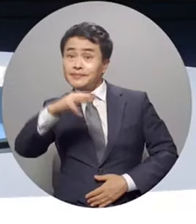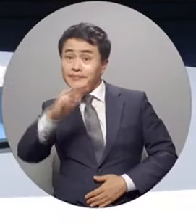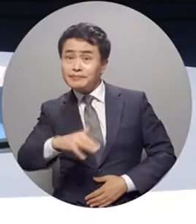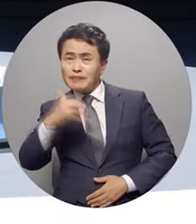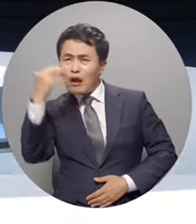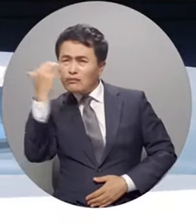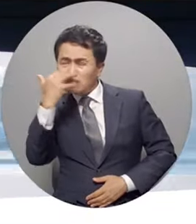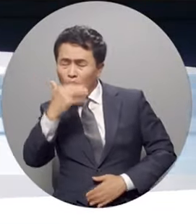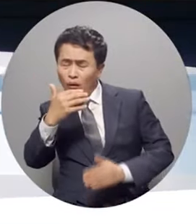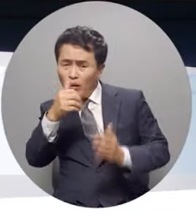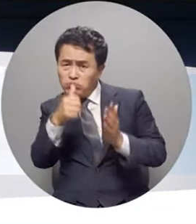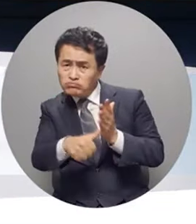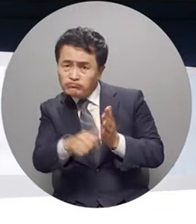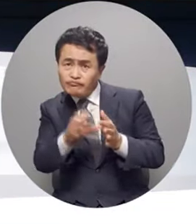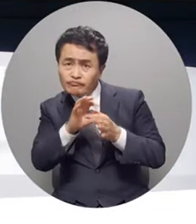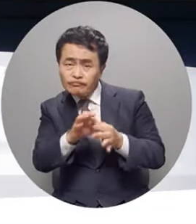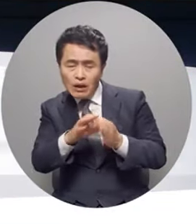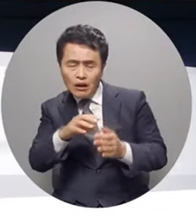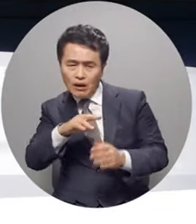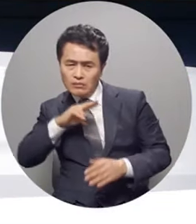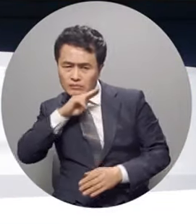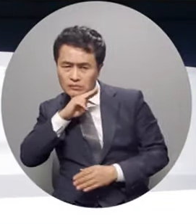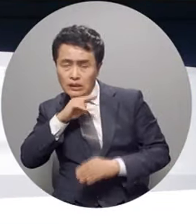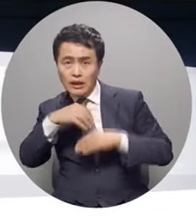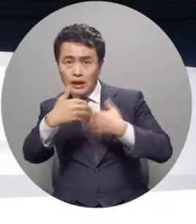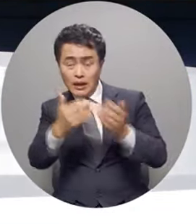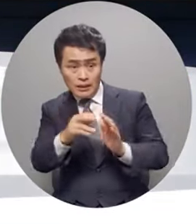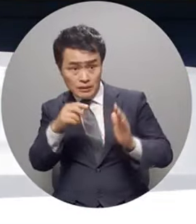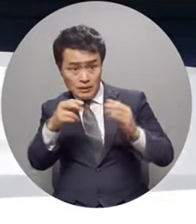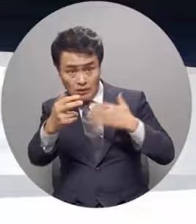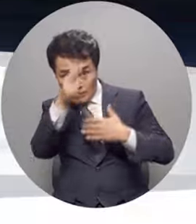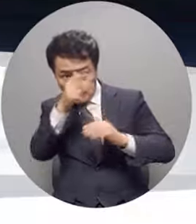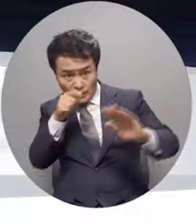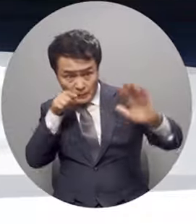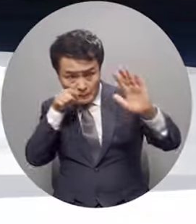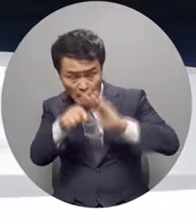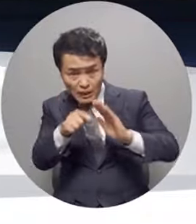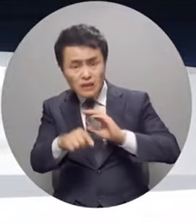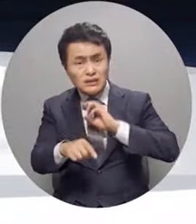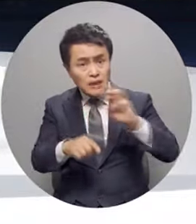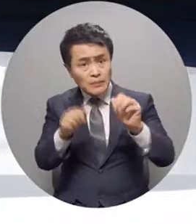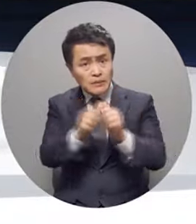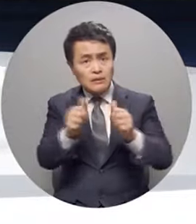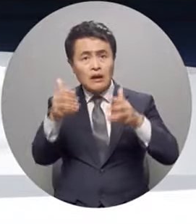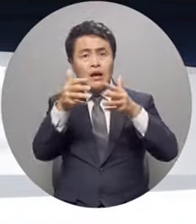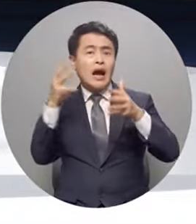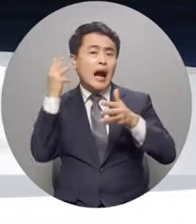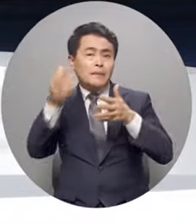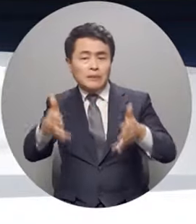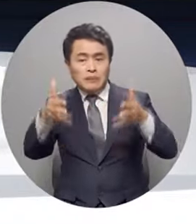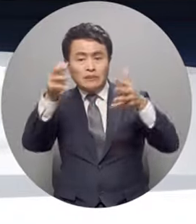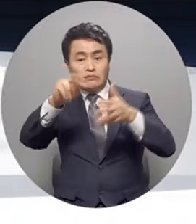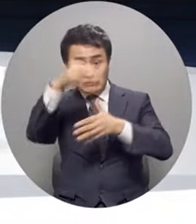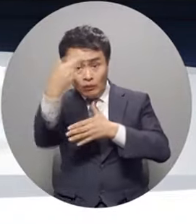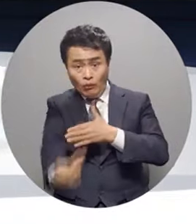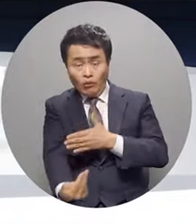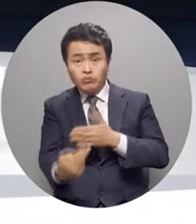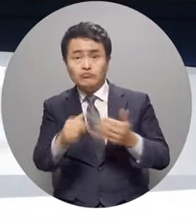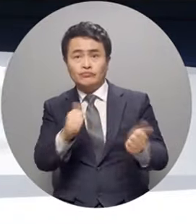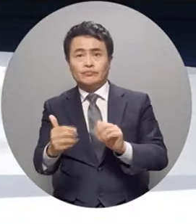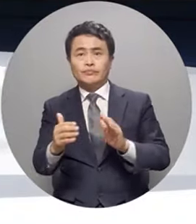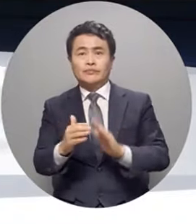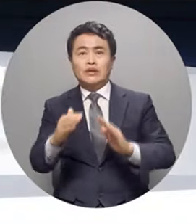미성년자 성착취물 사건의 피의자로 경찰에 방문을 받은 30대 남성이 8층에서 떨어져 숨졌습니다.